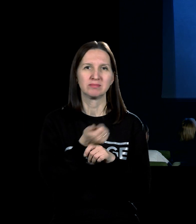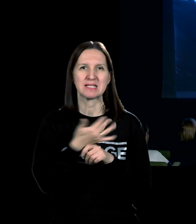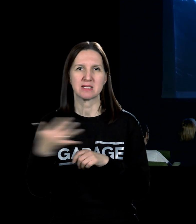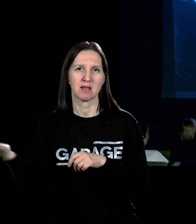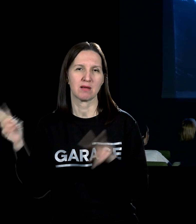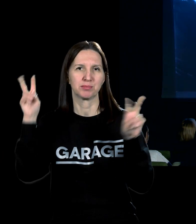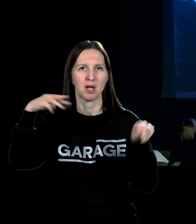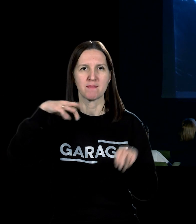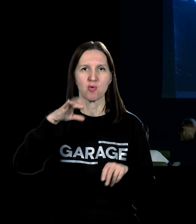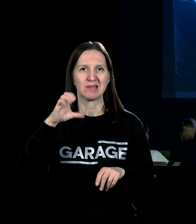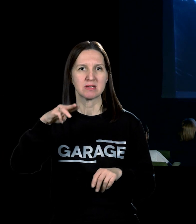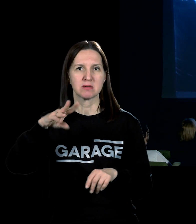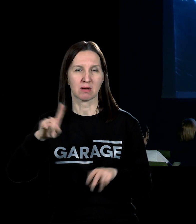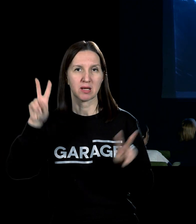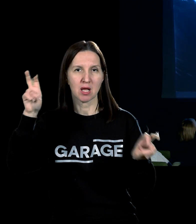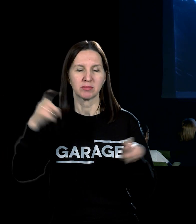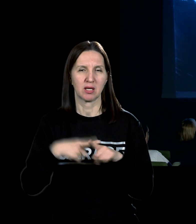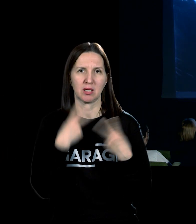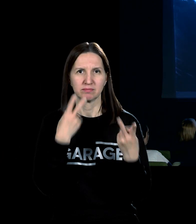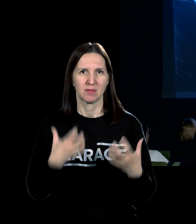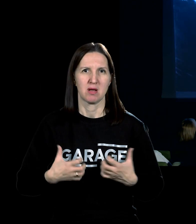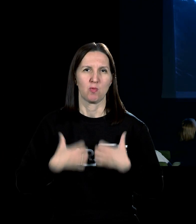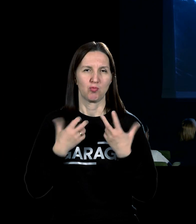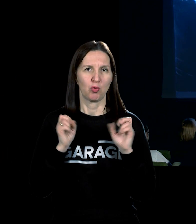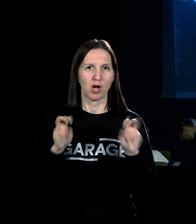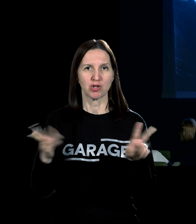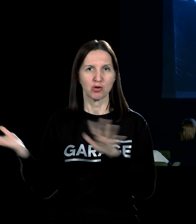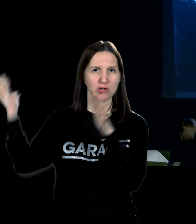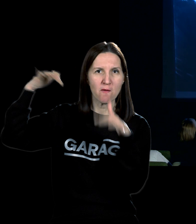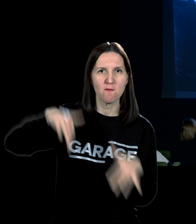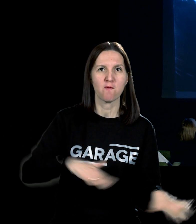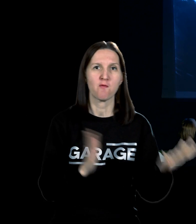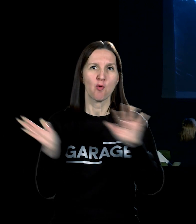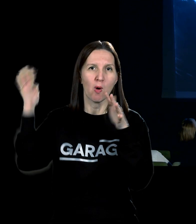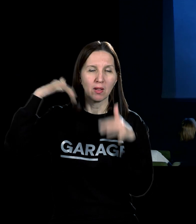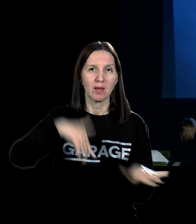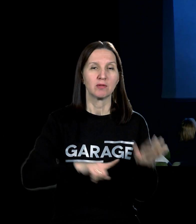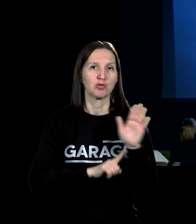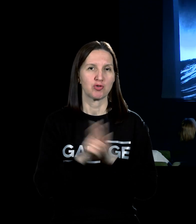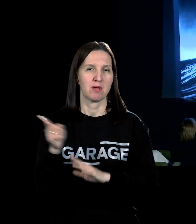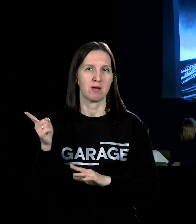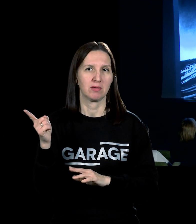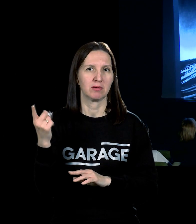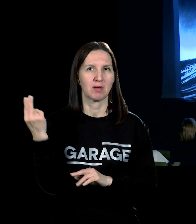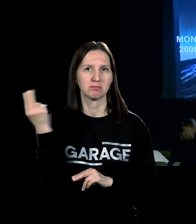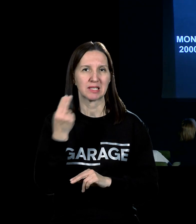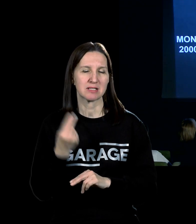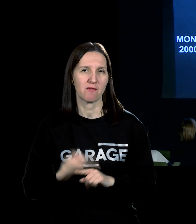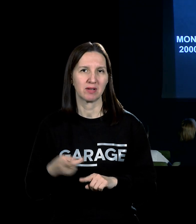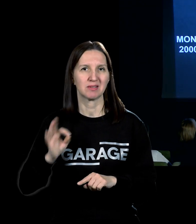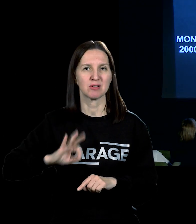огромные угрожающие волны, волны, которые в какой-то момент начинают рисовать, используя,